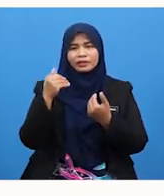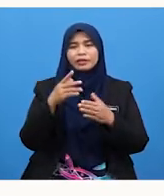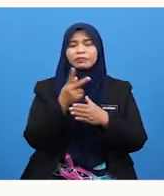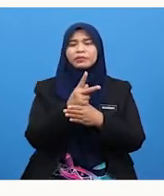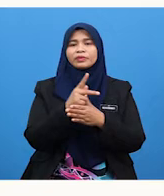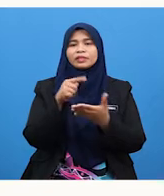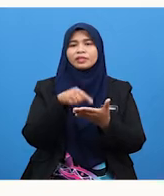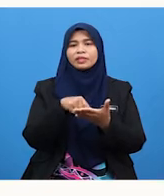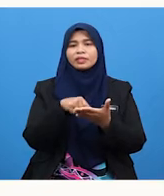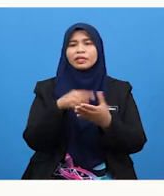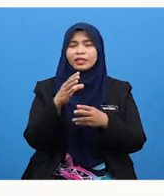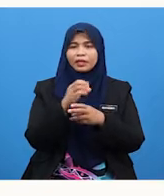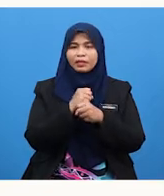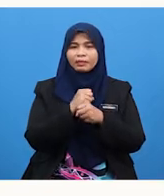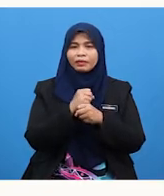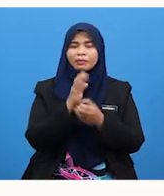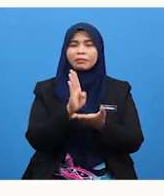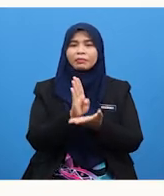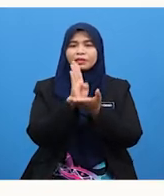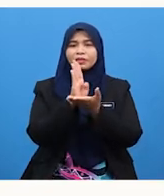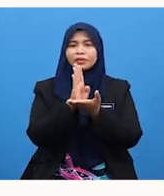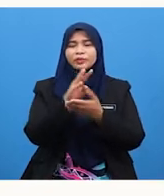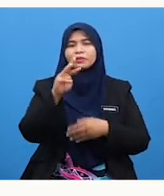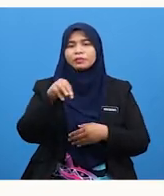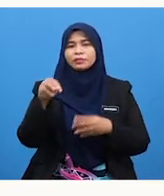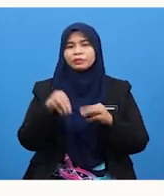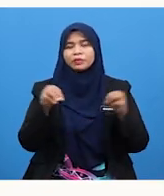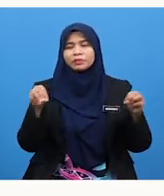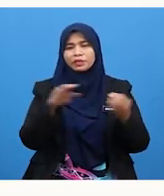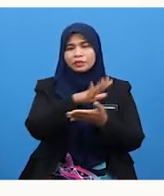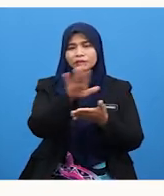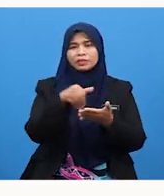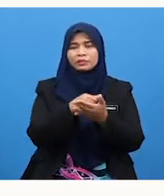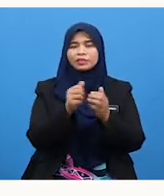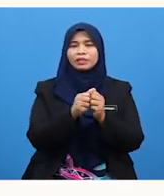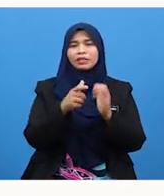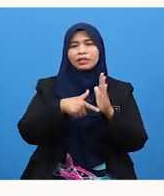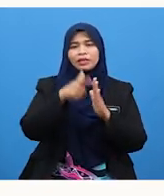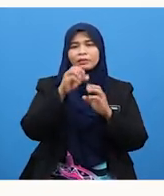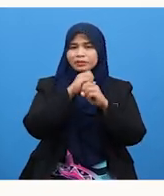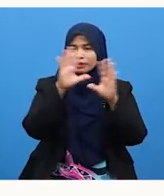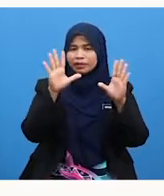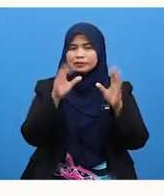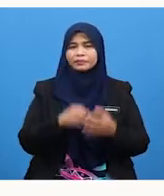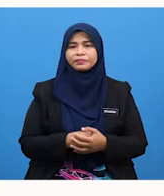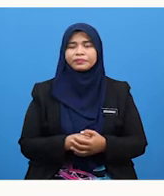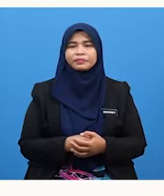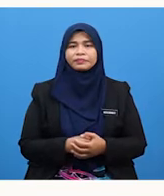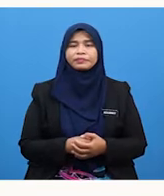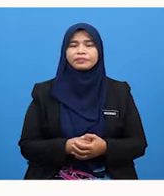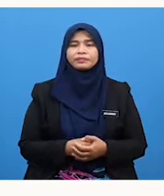Diharapkan perkongsian ini dapat membantu murid-murid semua dengan lebih jelas.